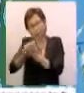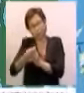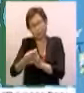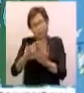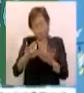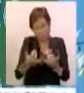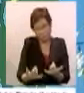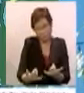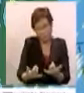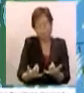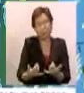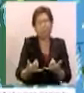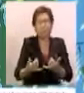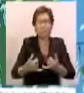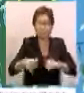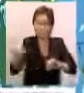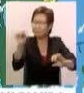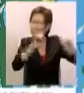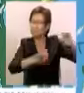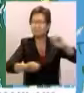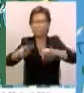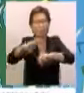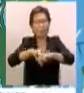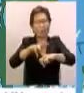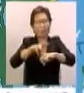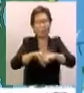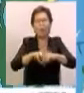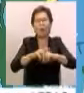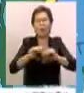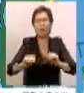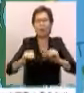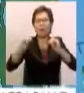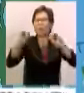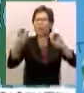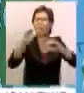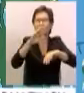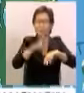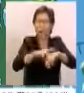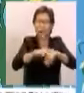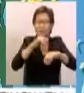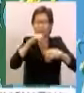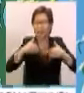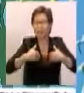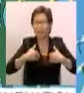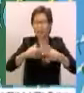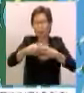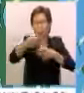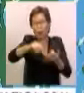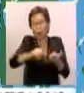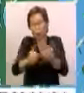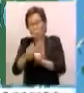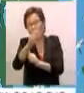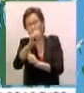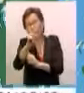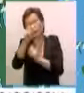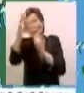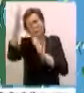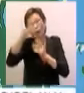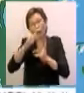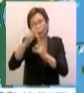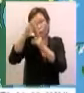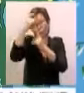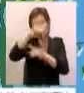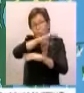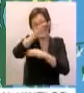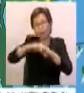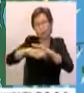buat masa ini, masih lagi tiada sebarang amaran terperingkat dikeluarkan oleh Jabatan Meteorologi Malaysia khususnya untuk